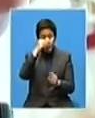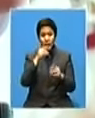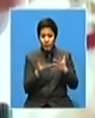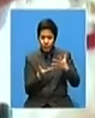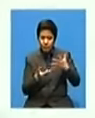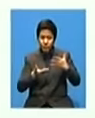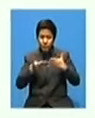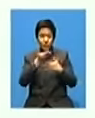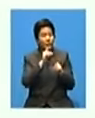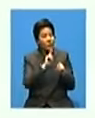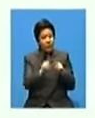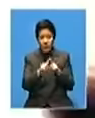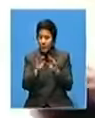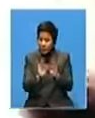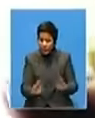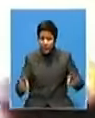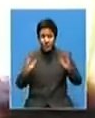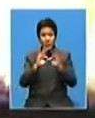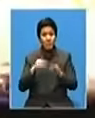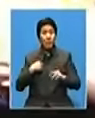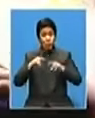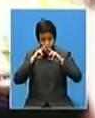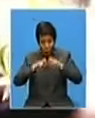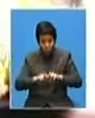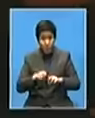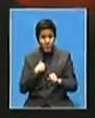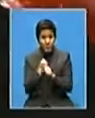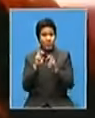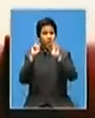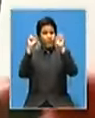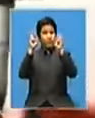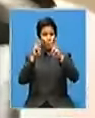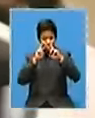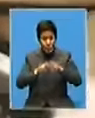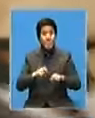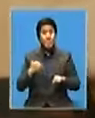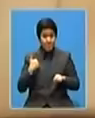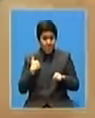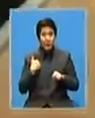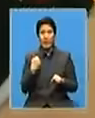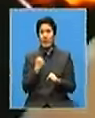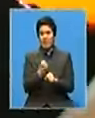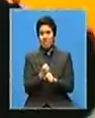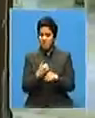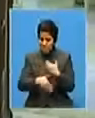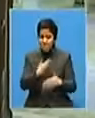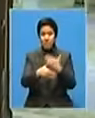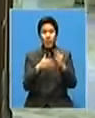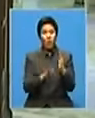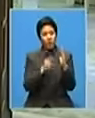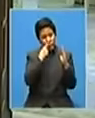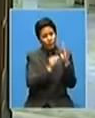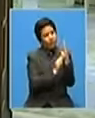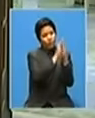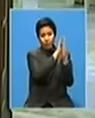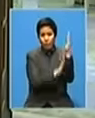ดับนะครับที่มีส่วนสำคัญมีสถาบันวิจัยหรือมีเรื่องที่วิจัยอยู่แล้วในขณะนี้ในสถานศึกษาทั่วทุกภูมิภาคนะครับ